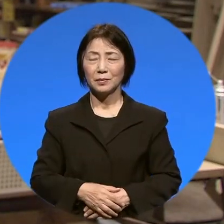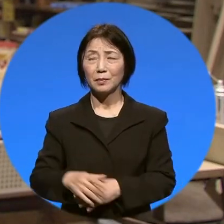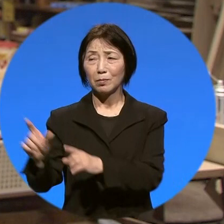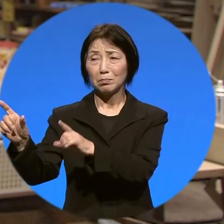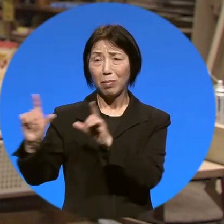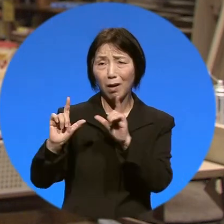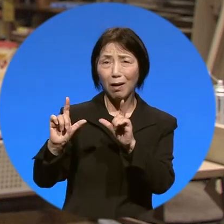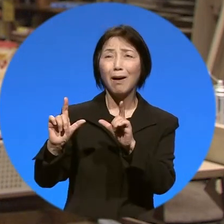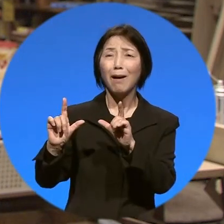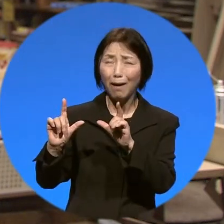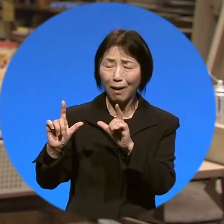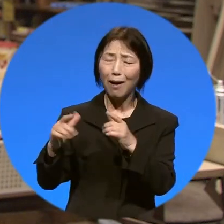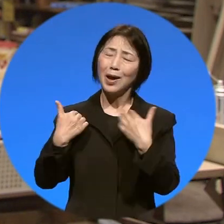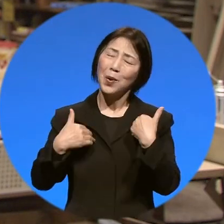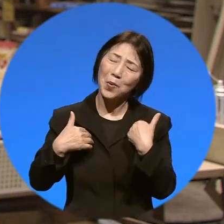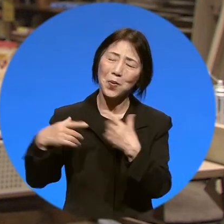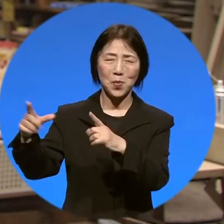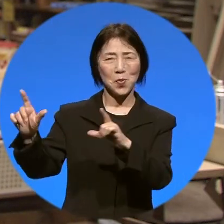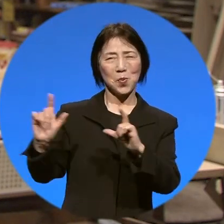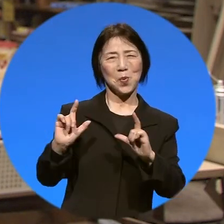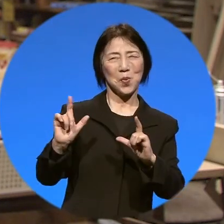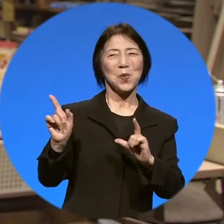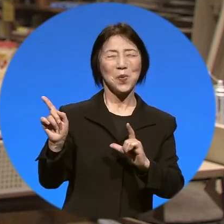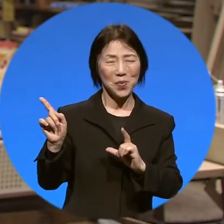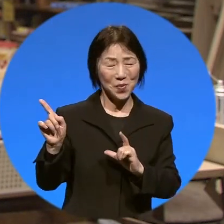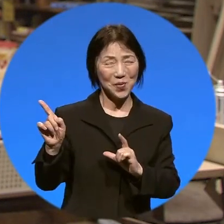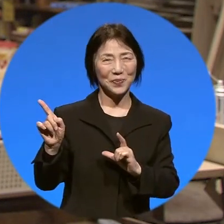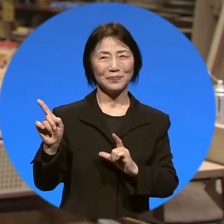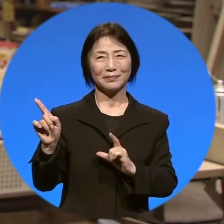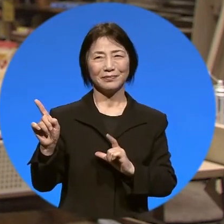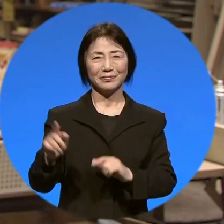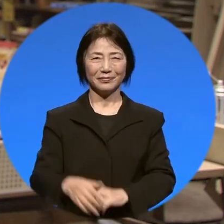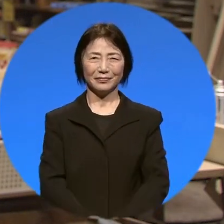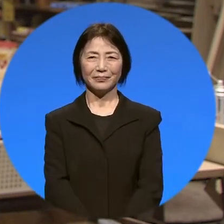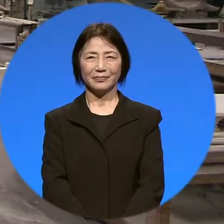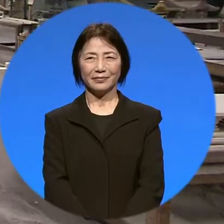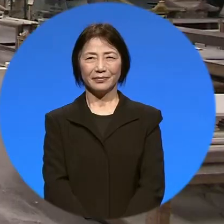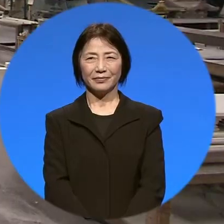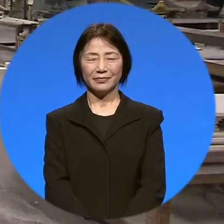して本当に喜んでる表情でおりました。